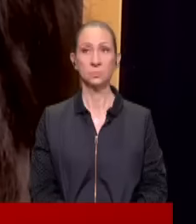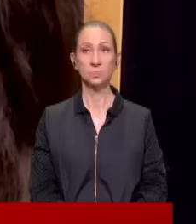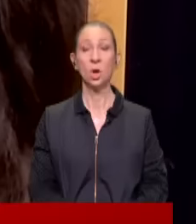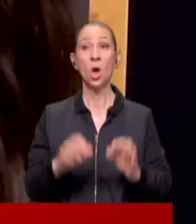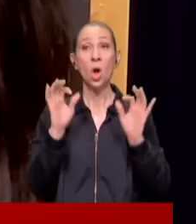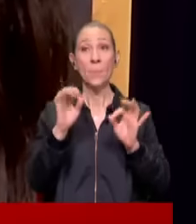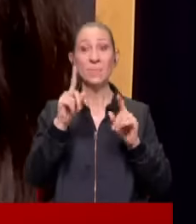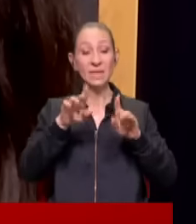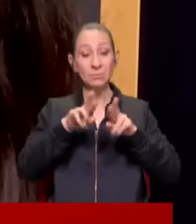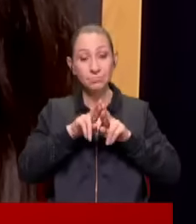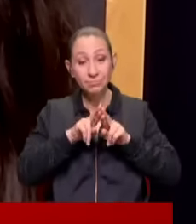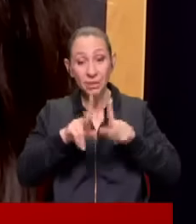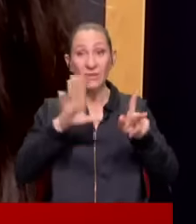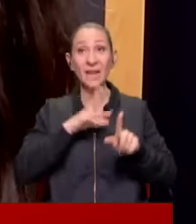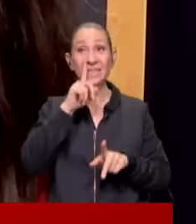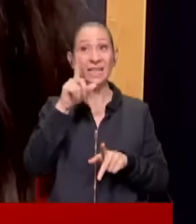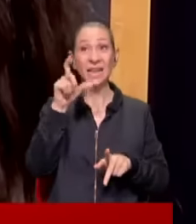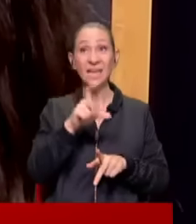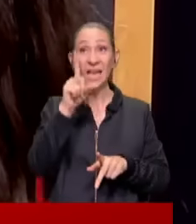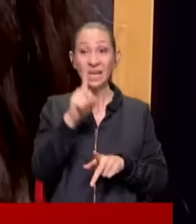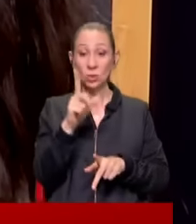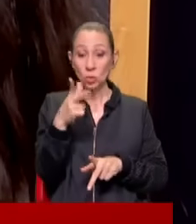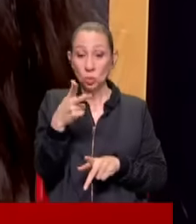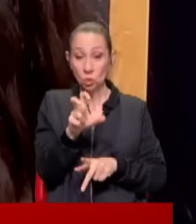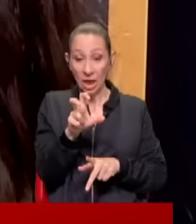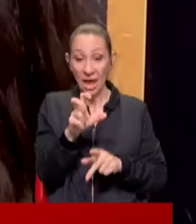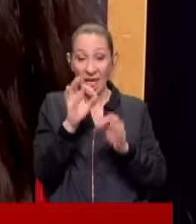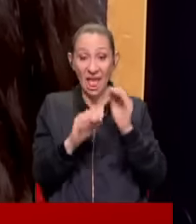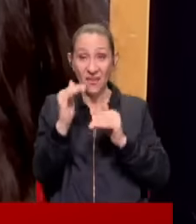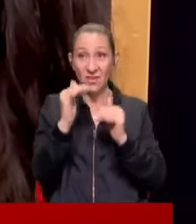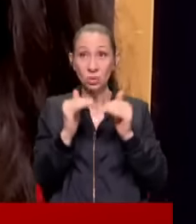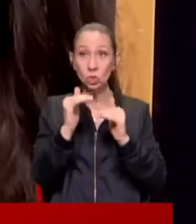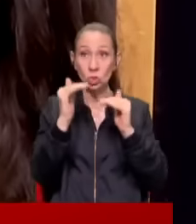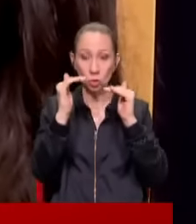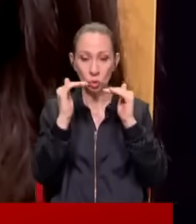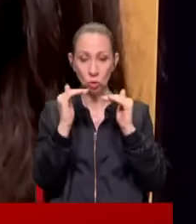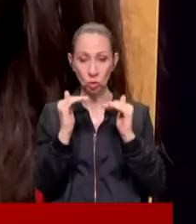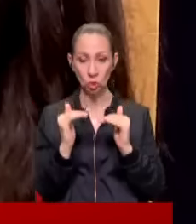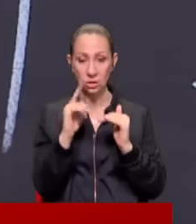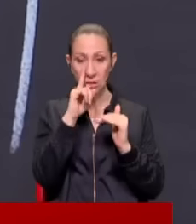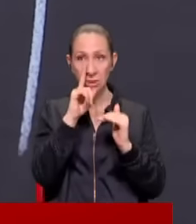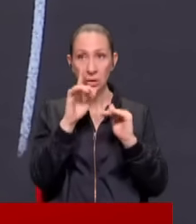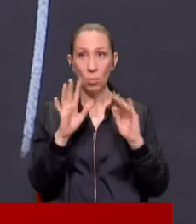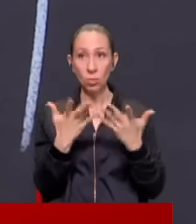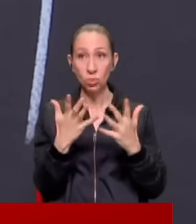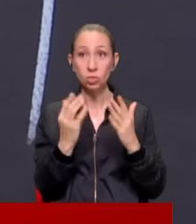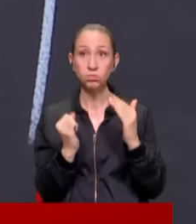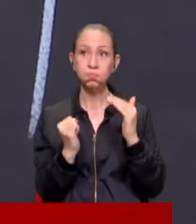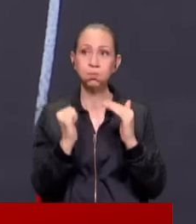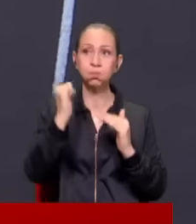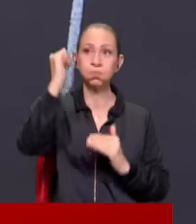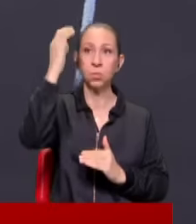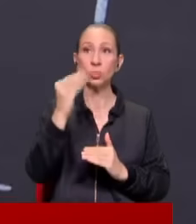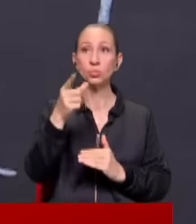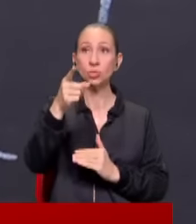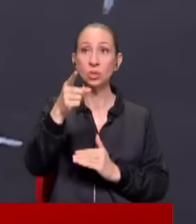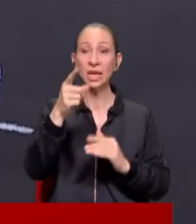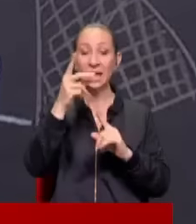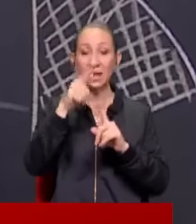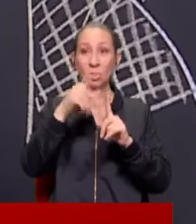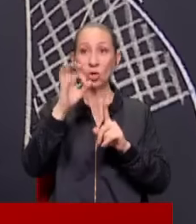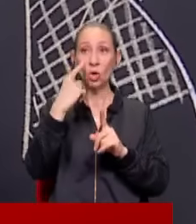Ara zam olmayacak. Önemli bir kırılma var Nisan ayında. İlk 3 aydaki enflasyondaki düşüş eğilimi Nisan'da bozulmuş, daha da artış göstermiş.